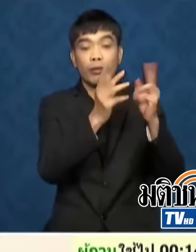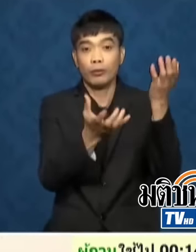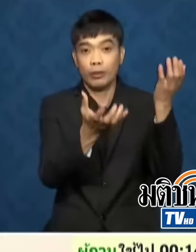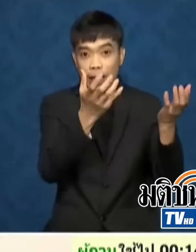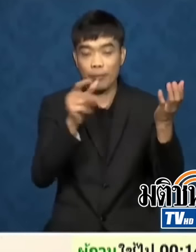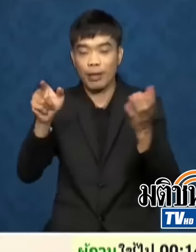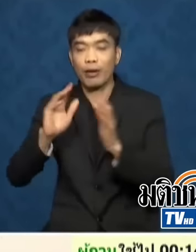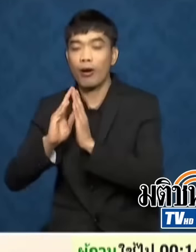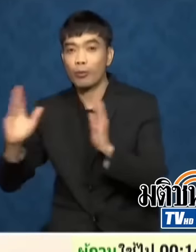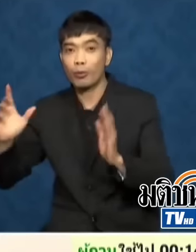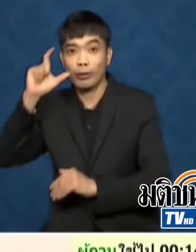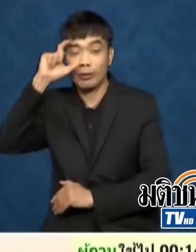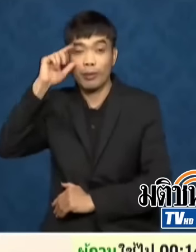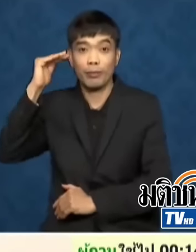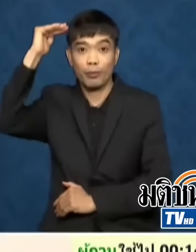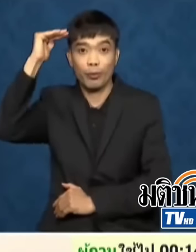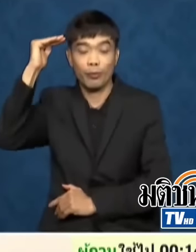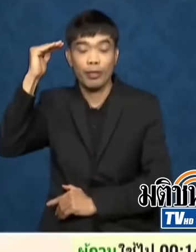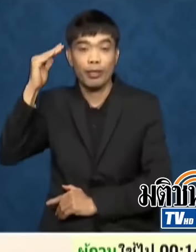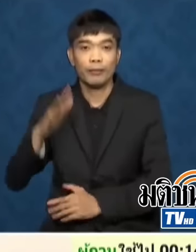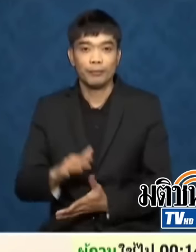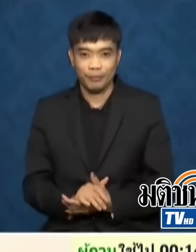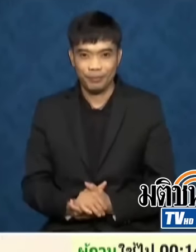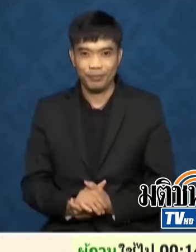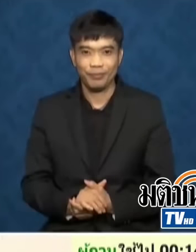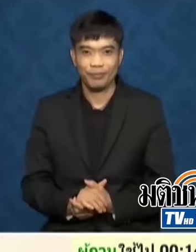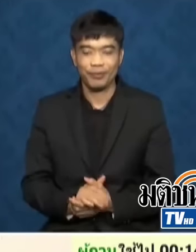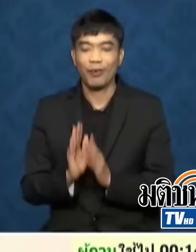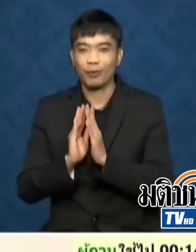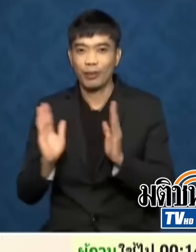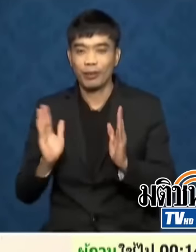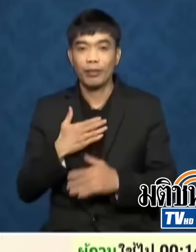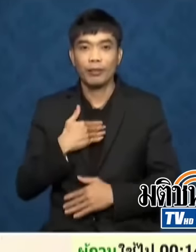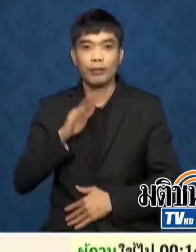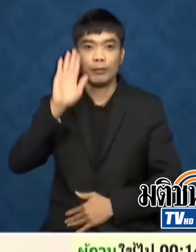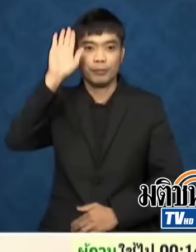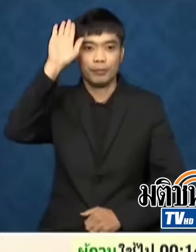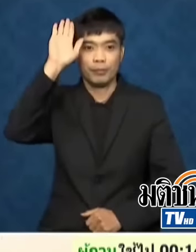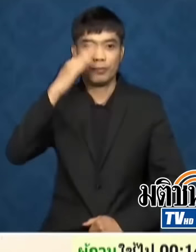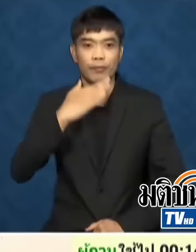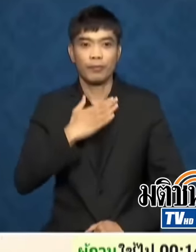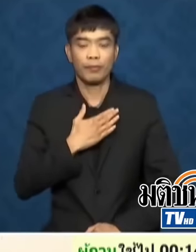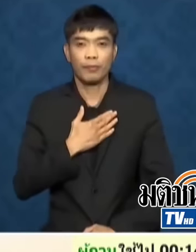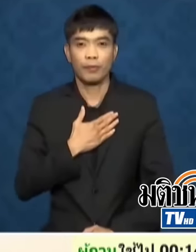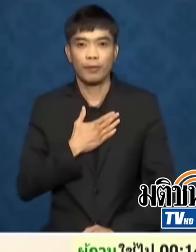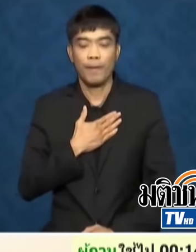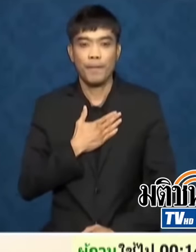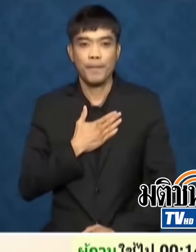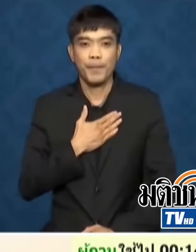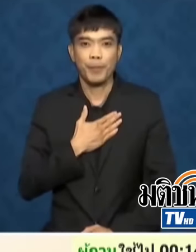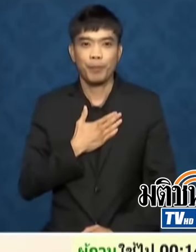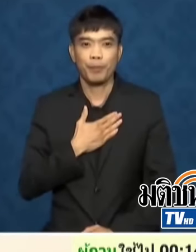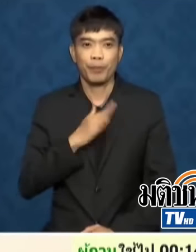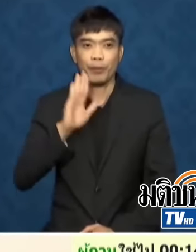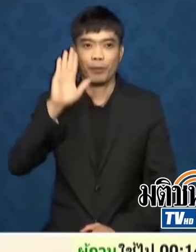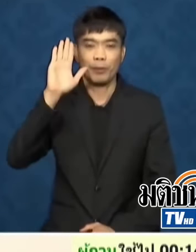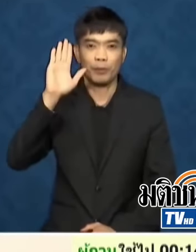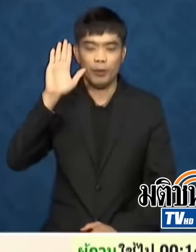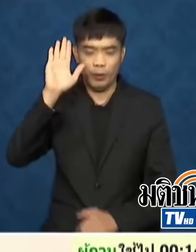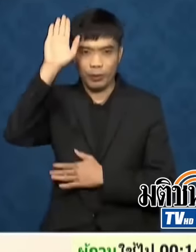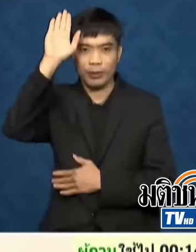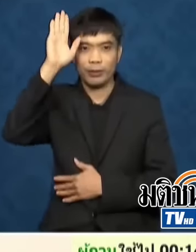ามที่124ครับ ท่านประธานครับณัฐวุฒิครับท่านประธานณัฐวุฒิบัวปทุมครับฉ่ำเลยครับท่านต้อง